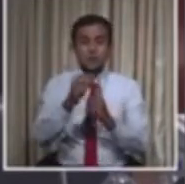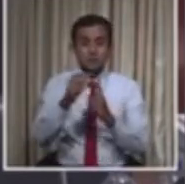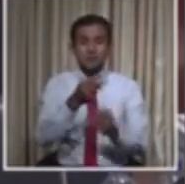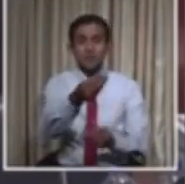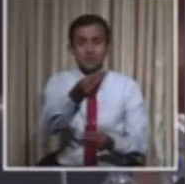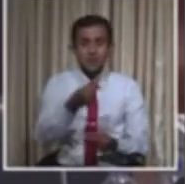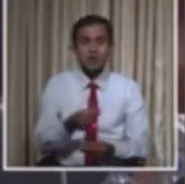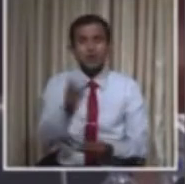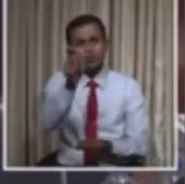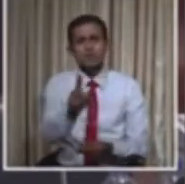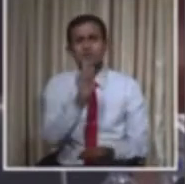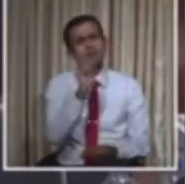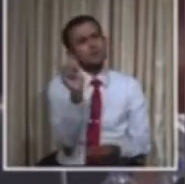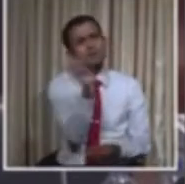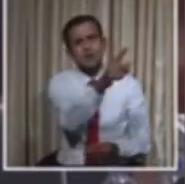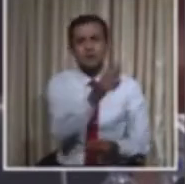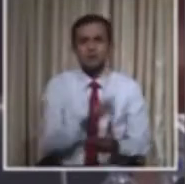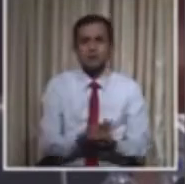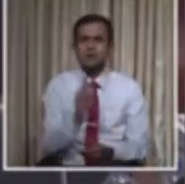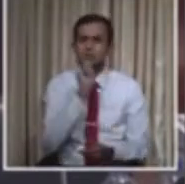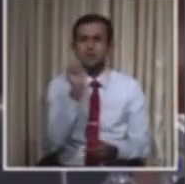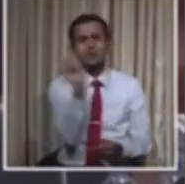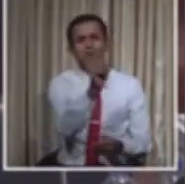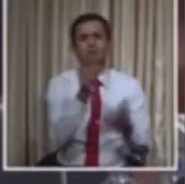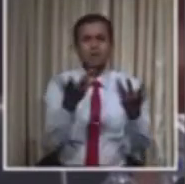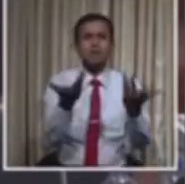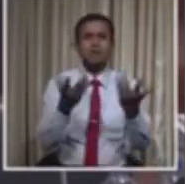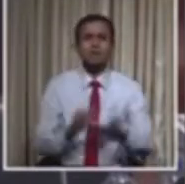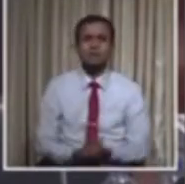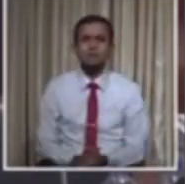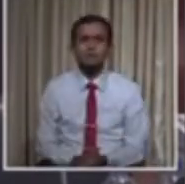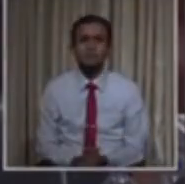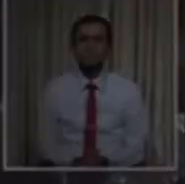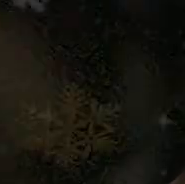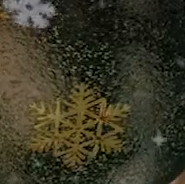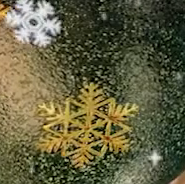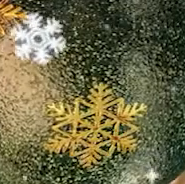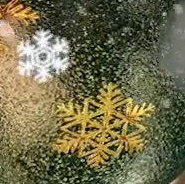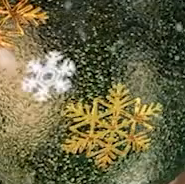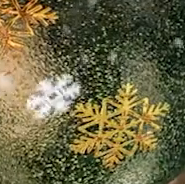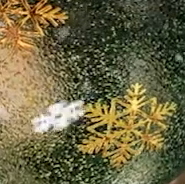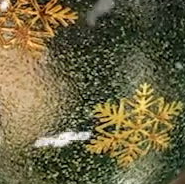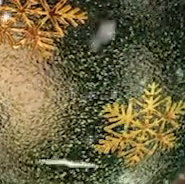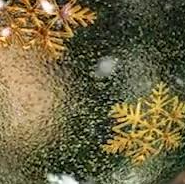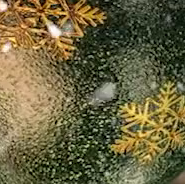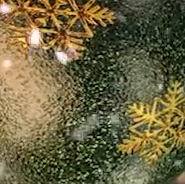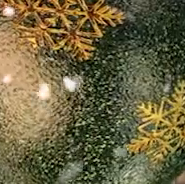ඔබතුමා නියෝගයක් කරන්න. ඔබතුමා නියෝගයක් කරන්න යන්නේ ඒකනේ වෙලා තියෙන්නේ. Right. Right.